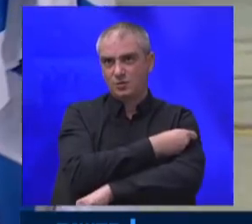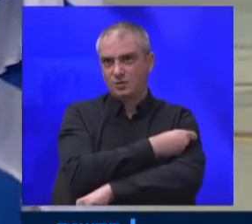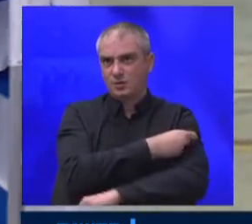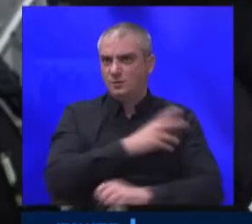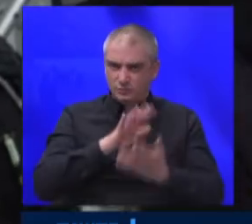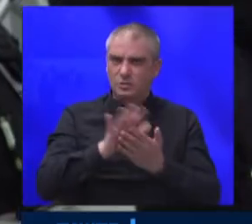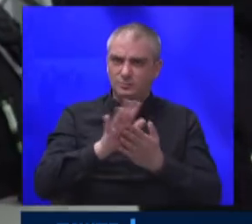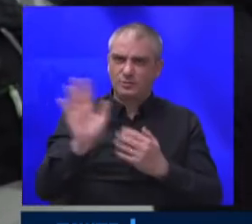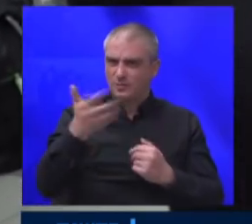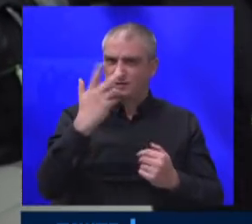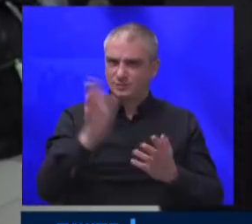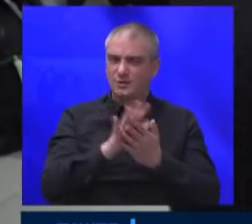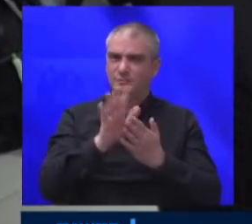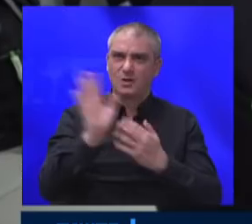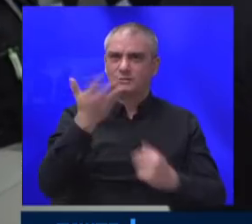זרום איתי, עזוב.